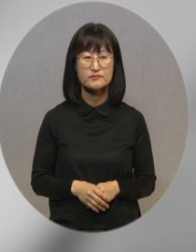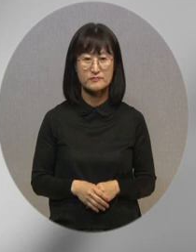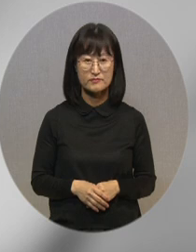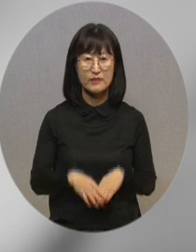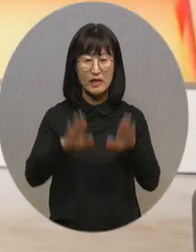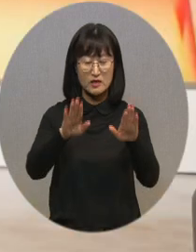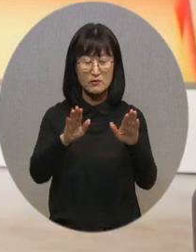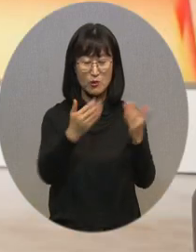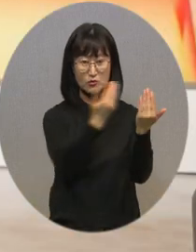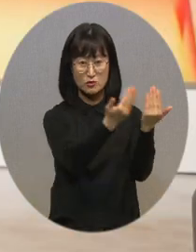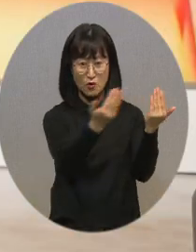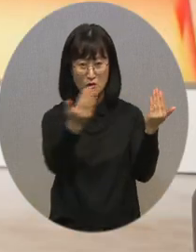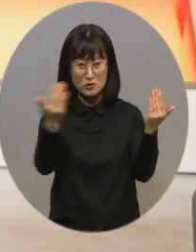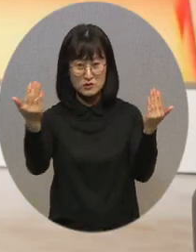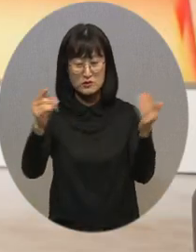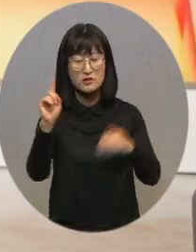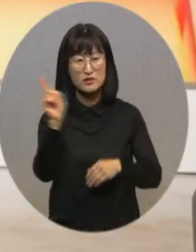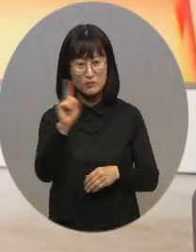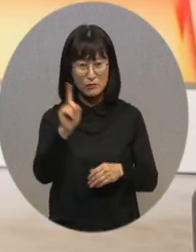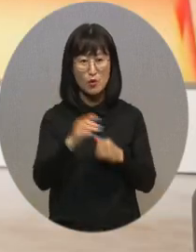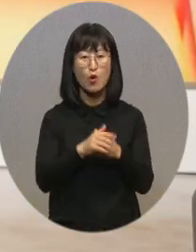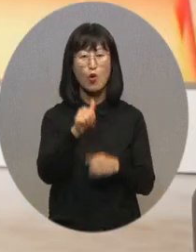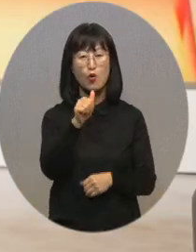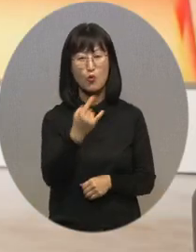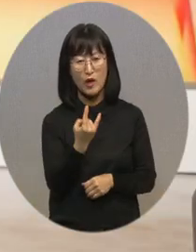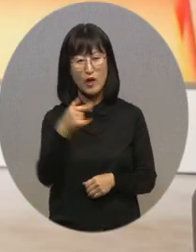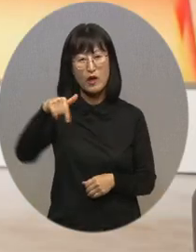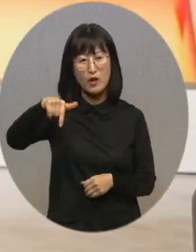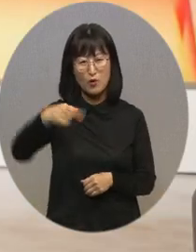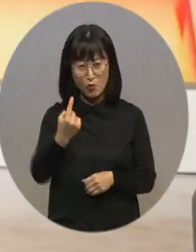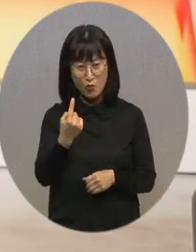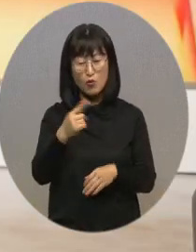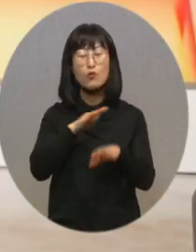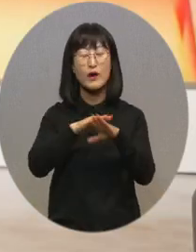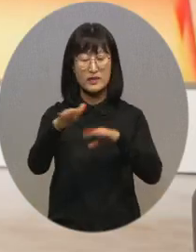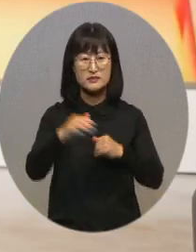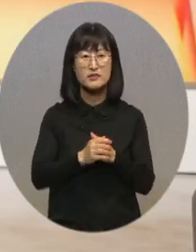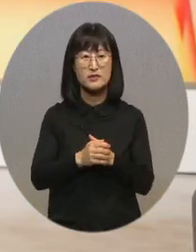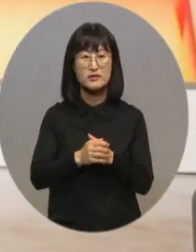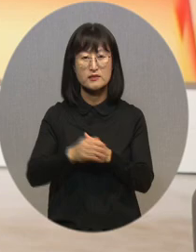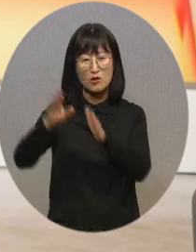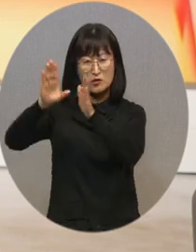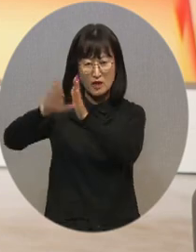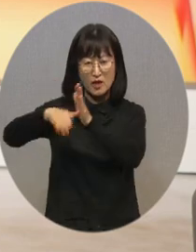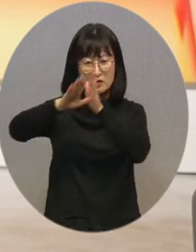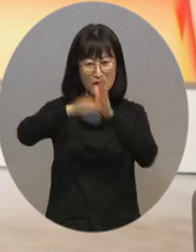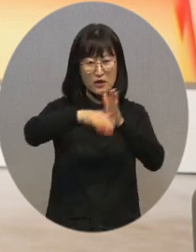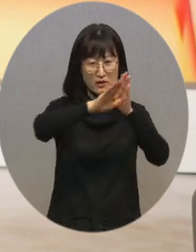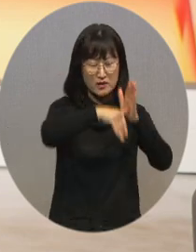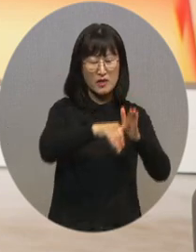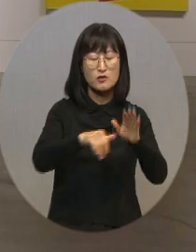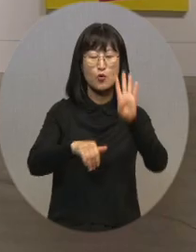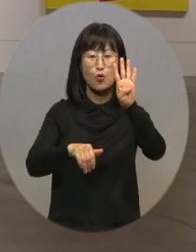이번 전시는 작가의 회고전으로 시대별 작업 변화에 따라 총 5부로